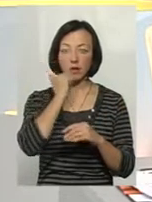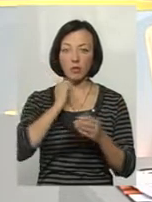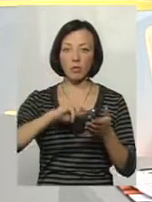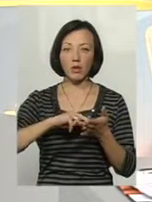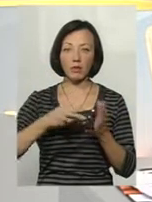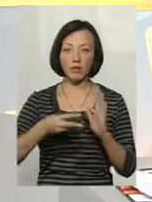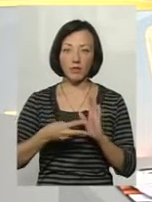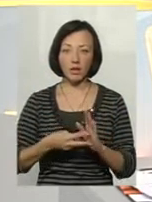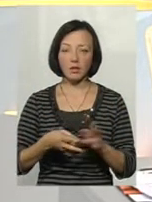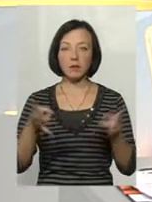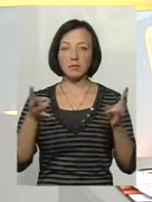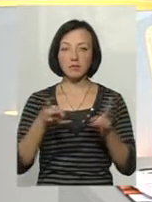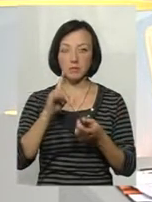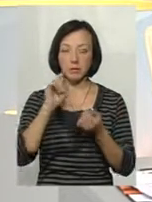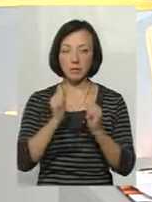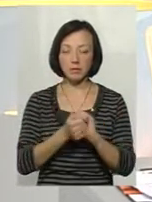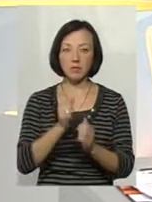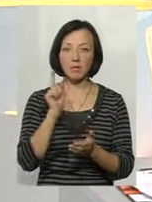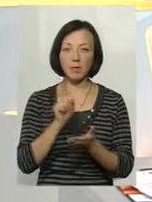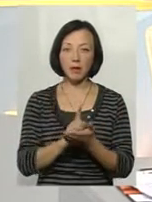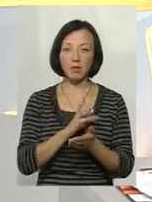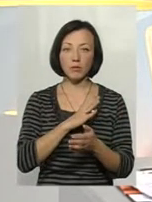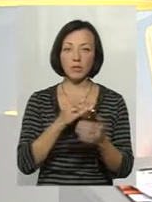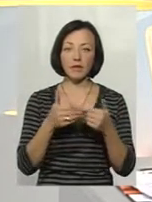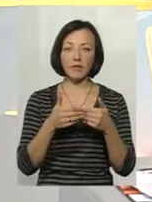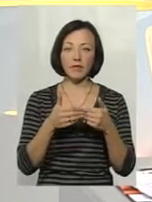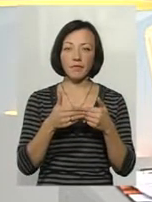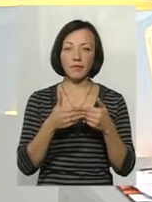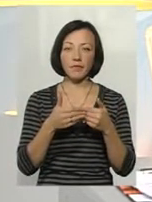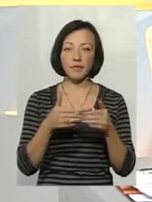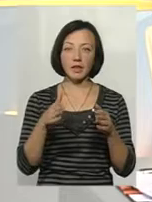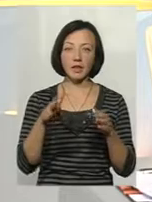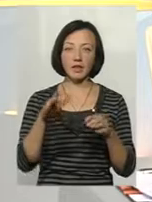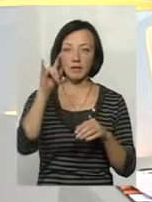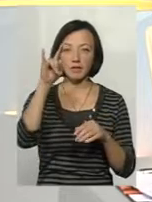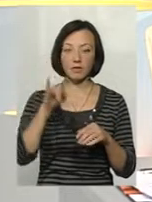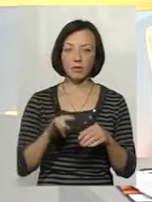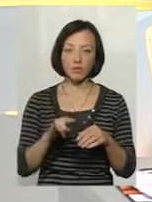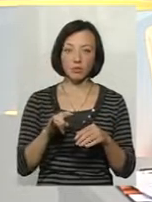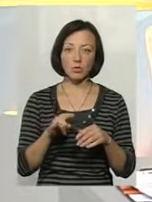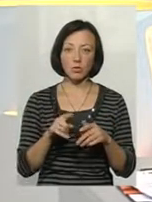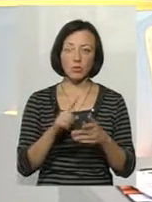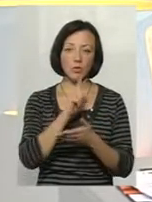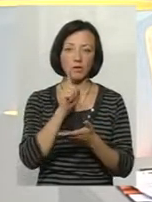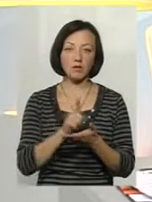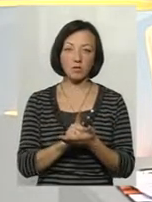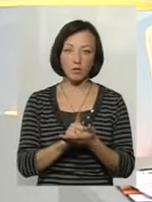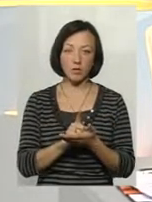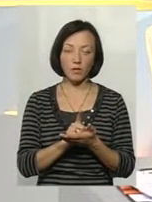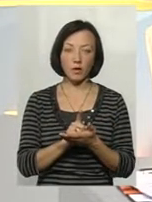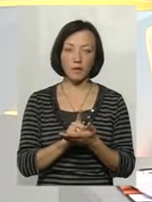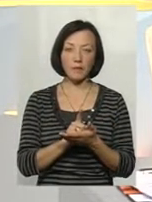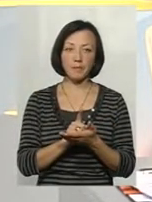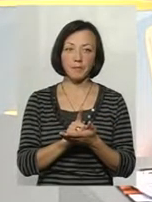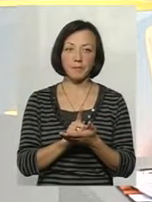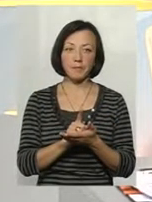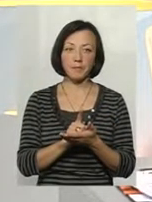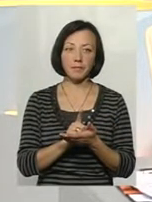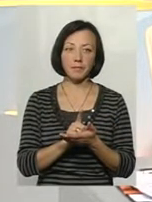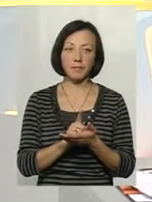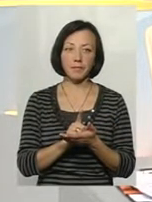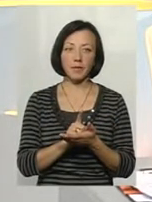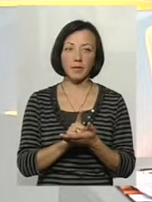планування, пам'ятайте, має бути відкрита квартирка, фрамуга. Привідкрита фрамуга. Навіть